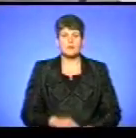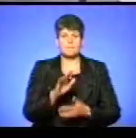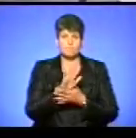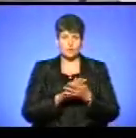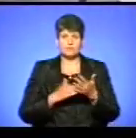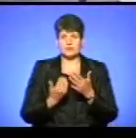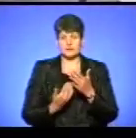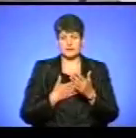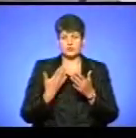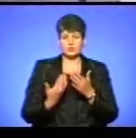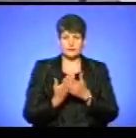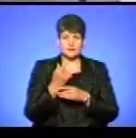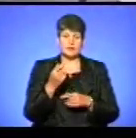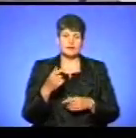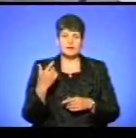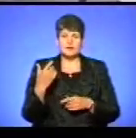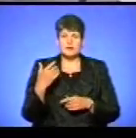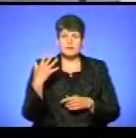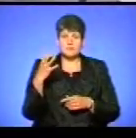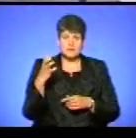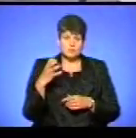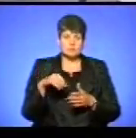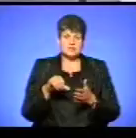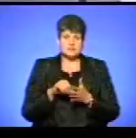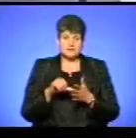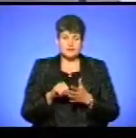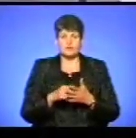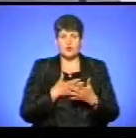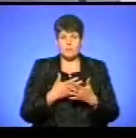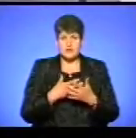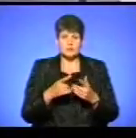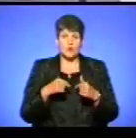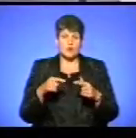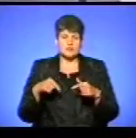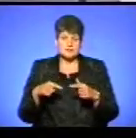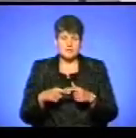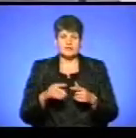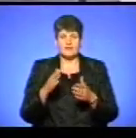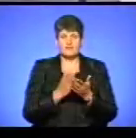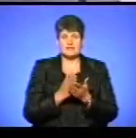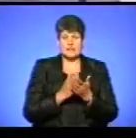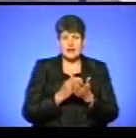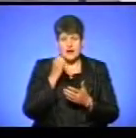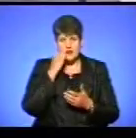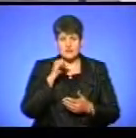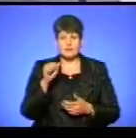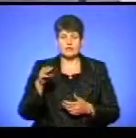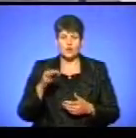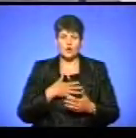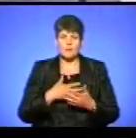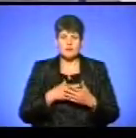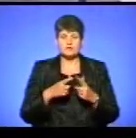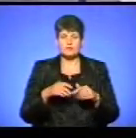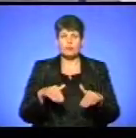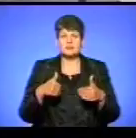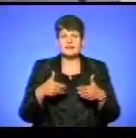Продовжуємо наш випуск. Понад півсотні представників громадських організацій, вояків, ветеранів та волонтерів АТО громадських організацій